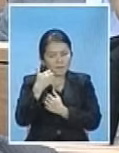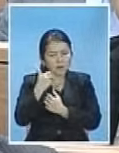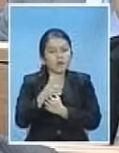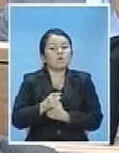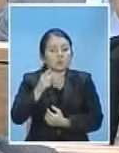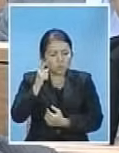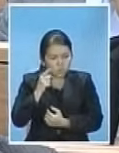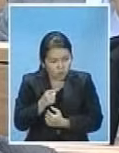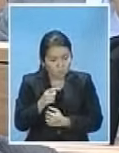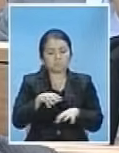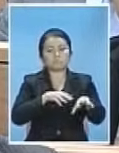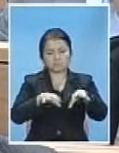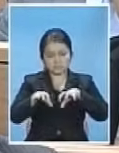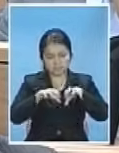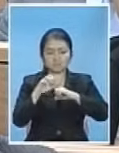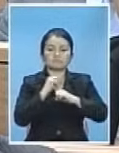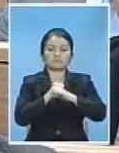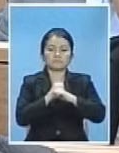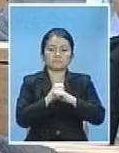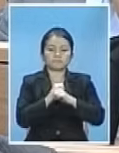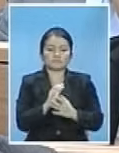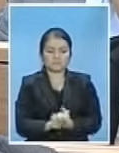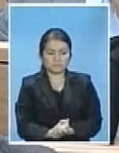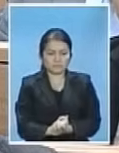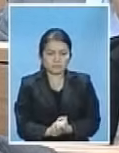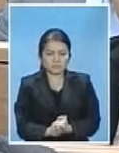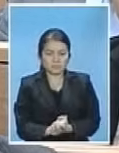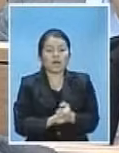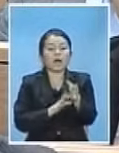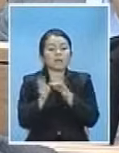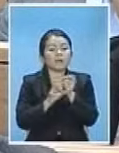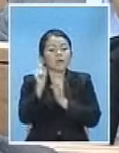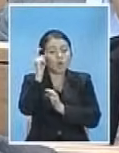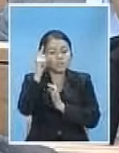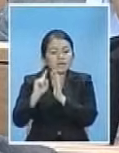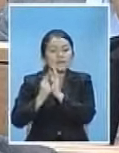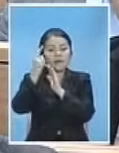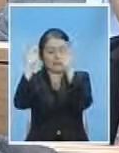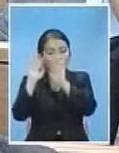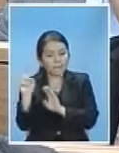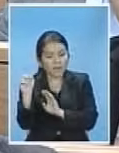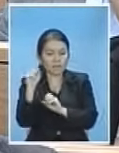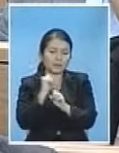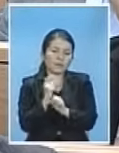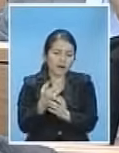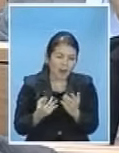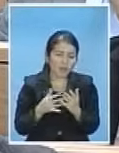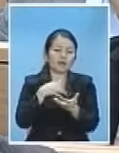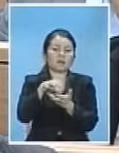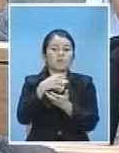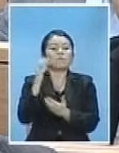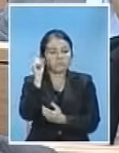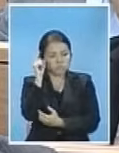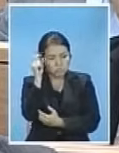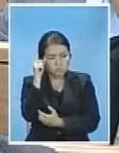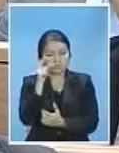ราะนั้นก็ต้องดำเนินการอันนี้คือสิ่งที่ให้เข้าใจว่ามันมาอย่างไรด้วยความการ